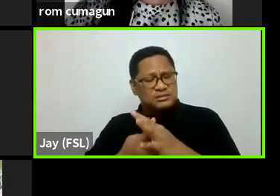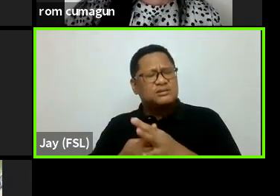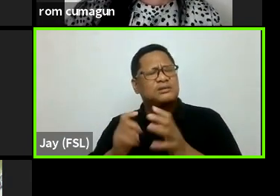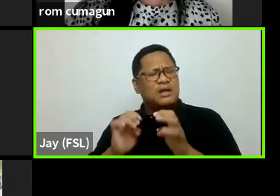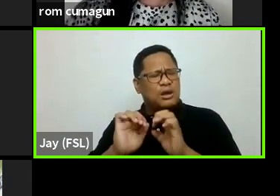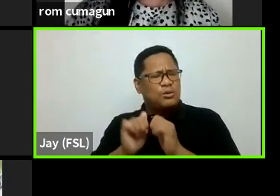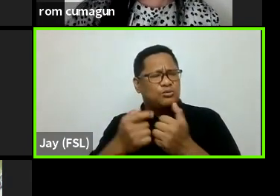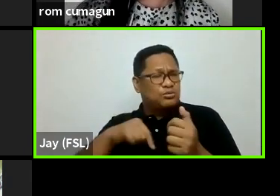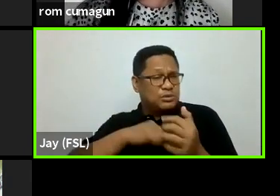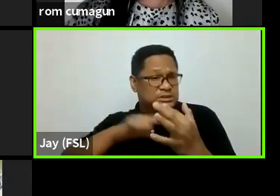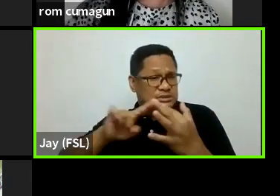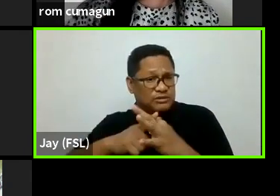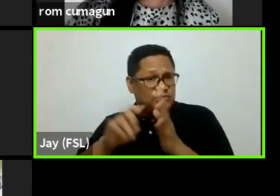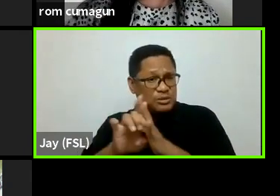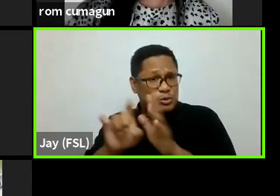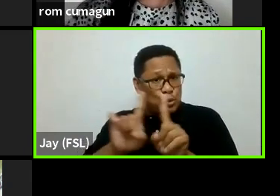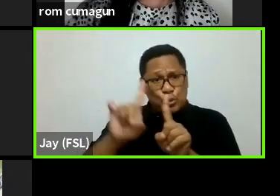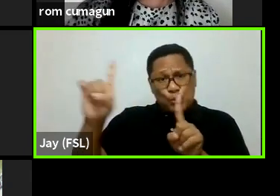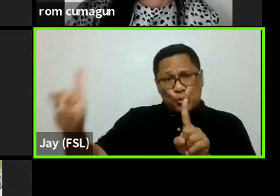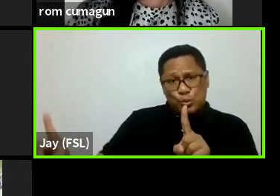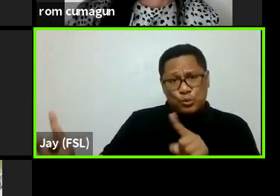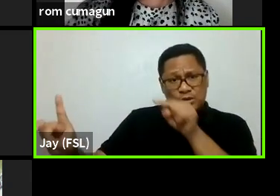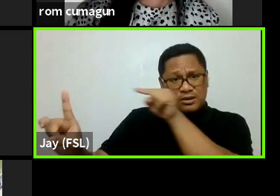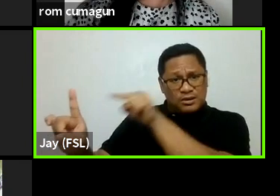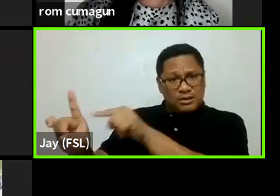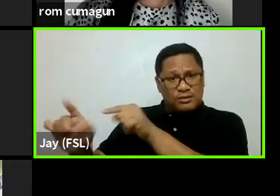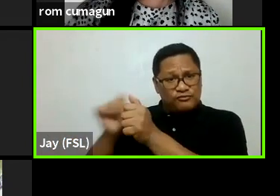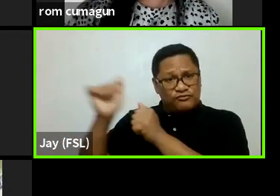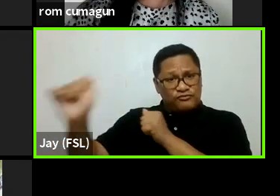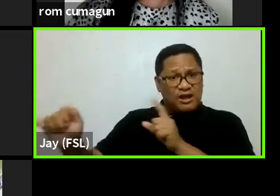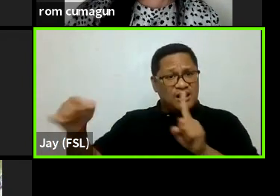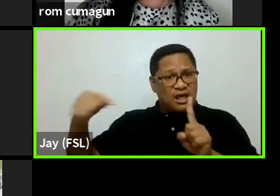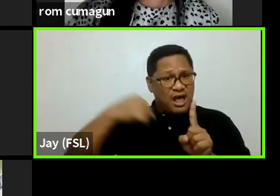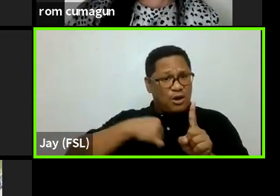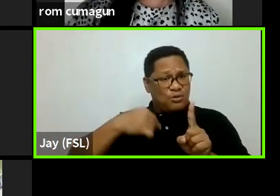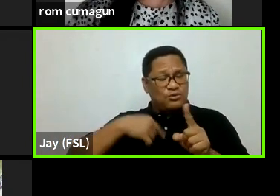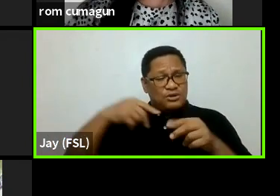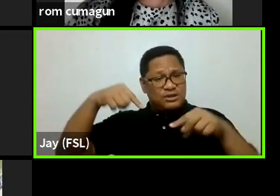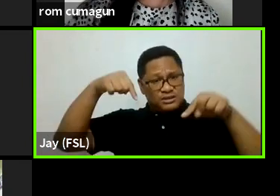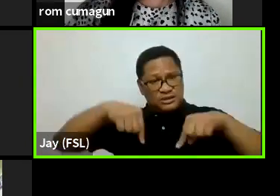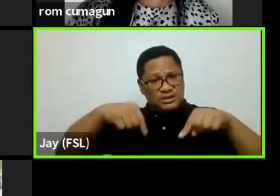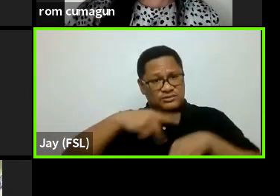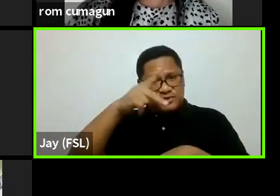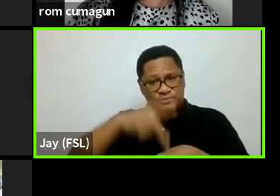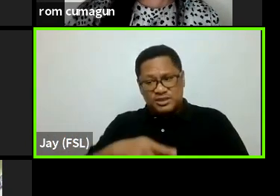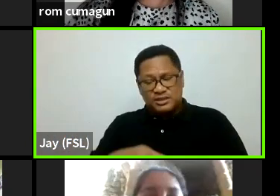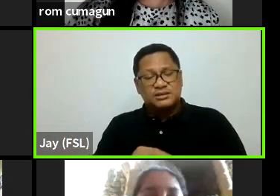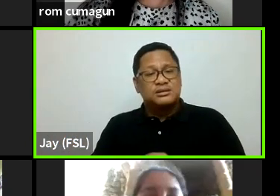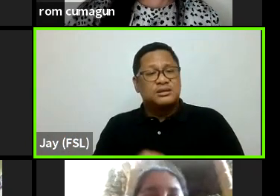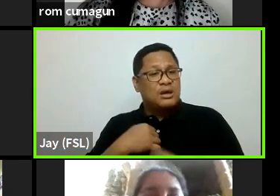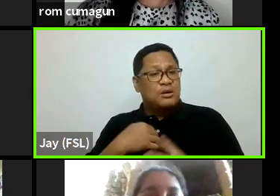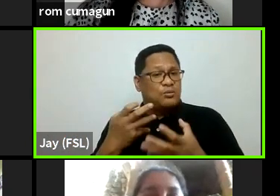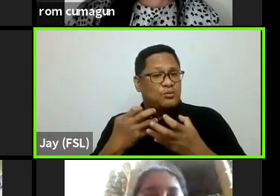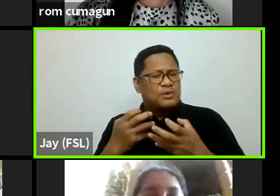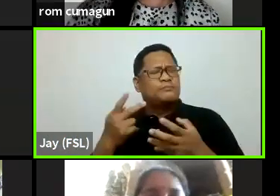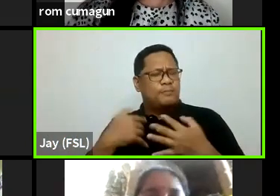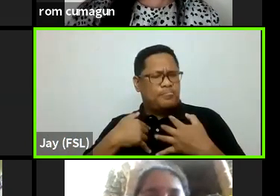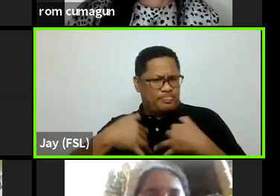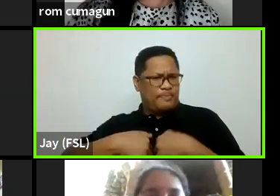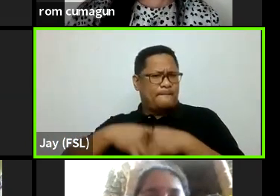makakapag-umpisa kung nandun siya sa Malayo, nandito ako sa Pilipinas? Ang gusto ko, magkaroon ng